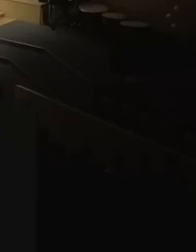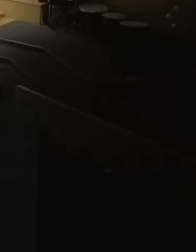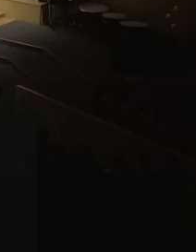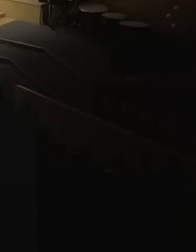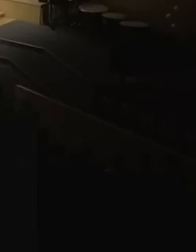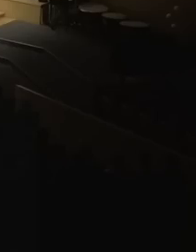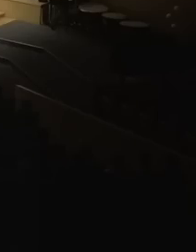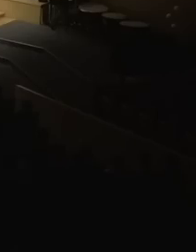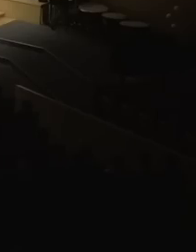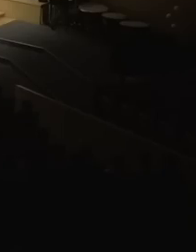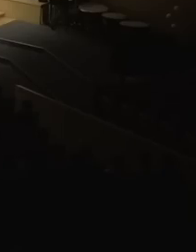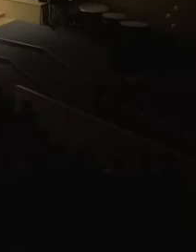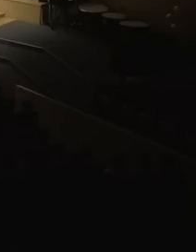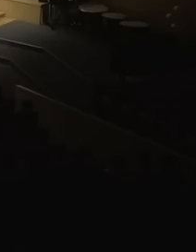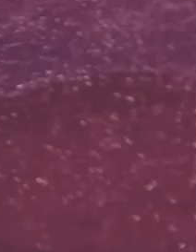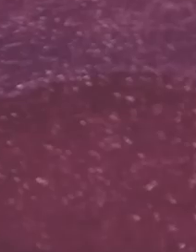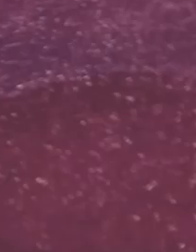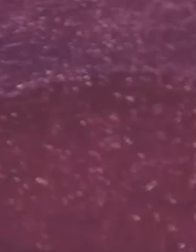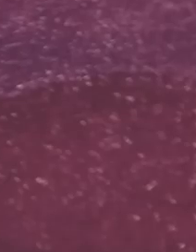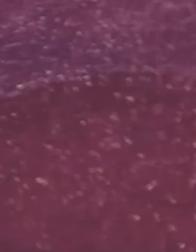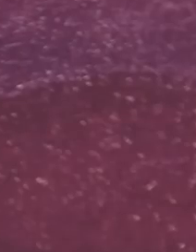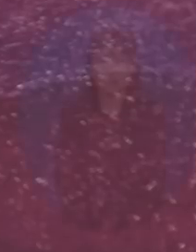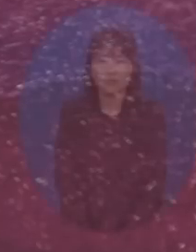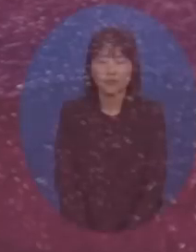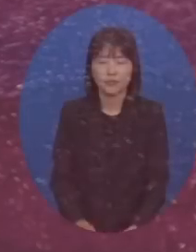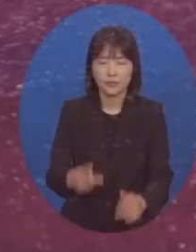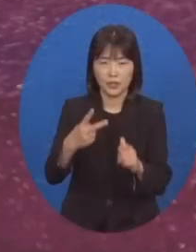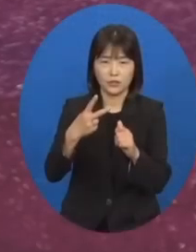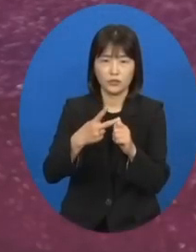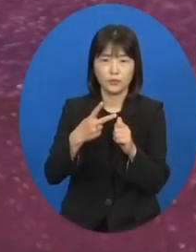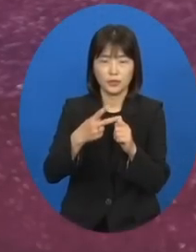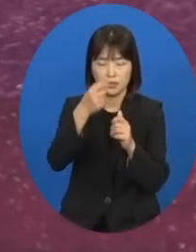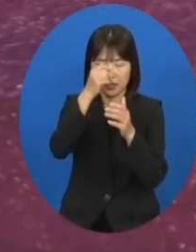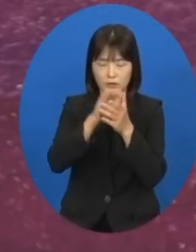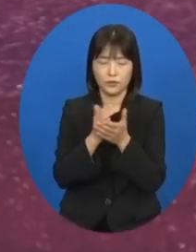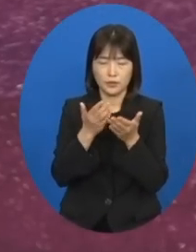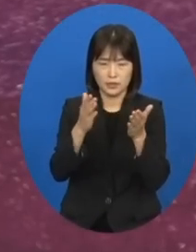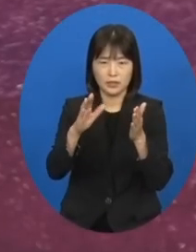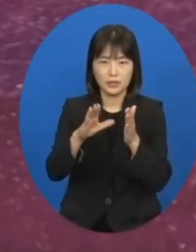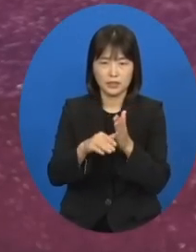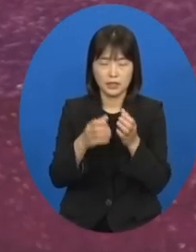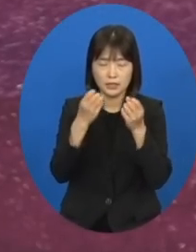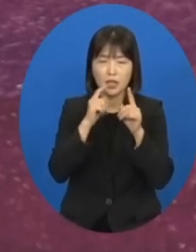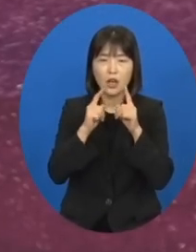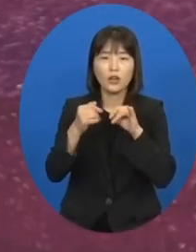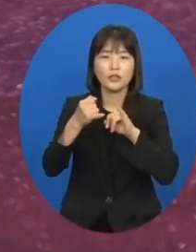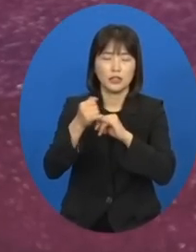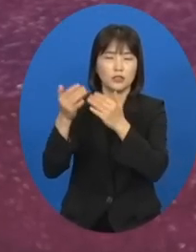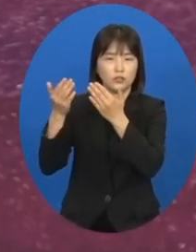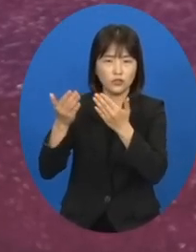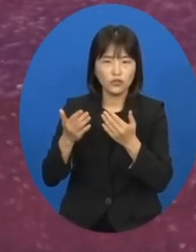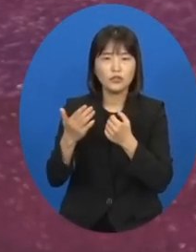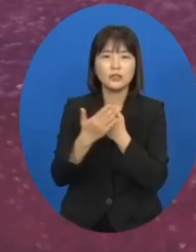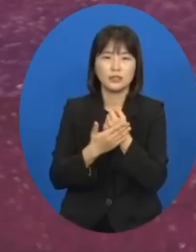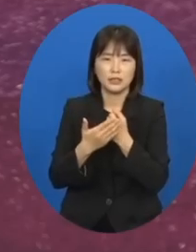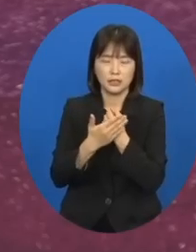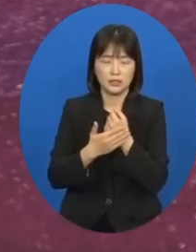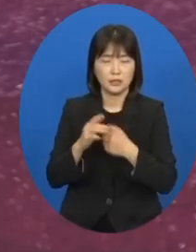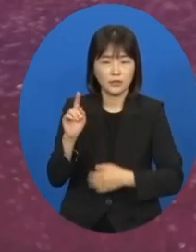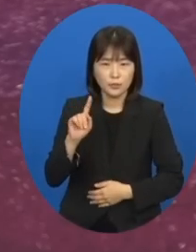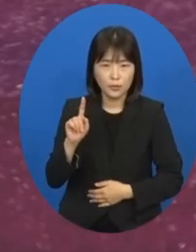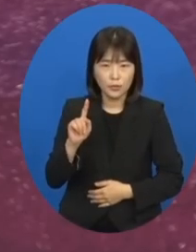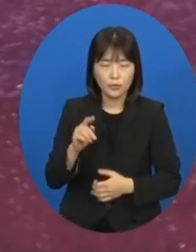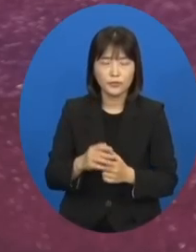가 주시옵소서 우리 두 번째로 기도할 때에 우리 새 언약의 주는 그 은혜가 뭐냐면